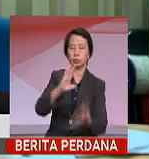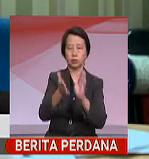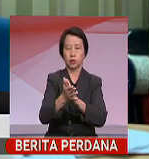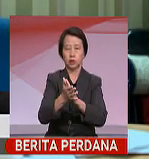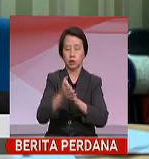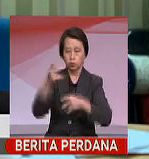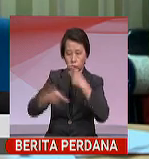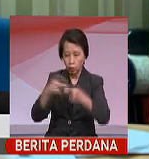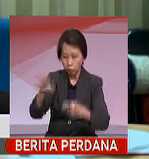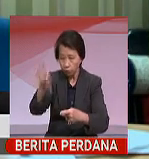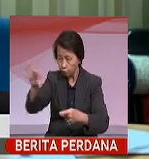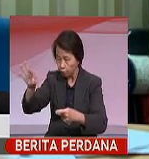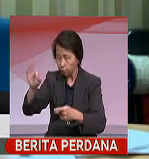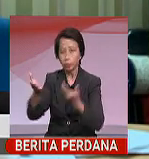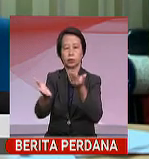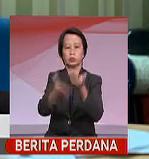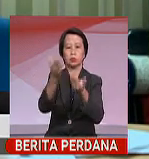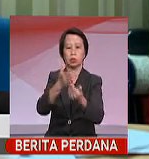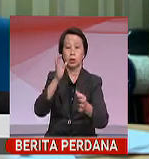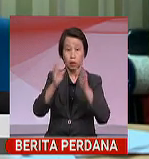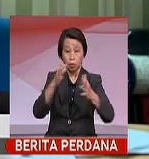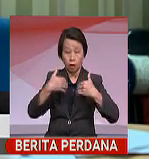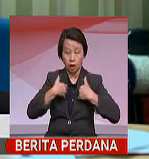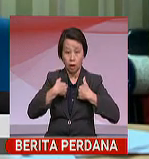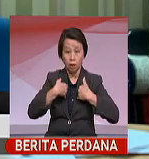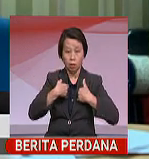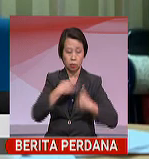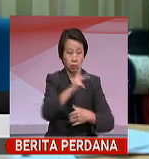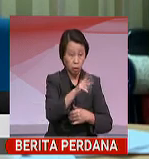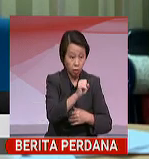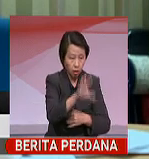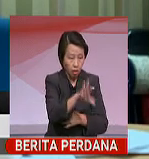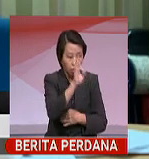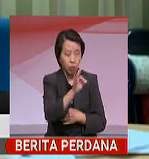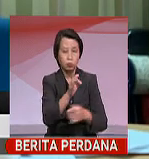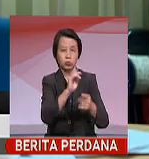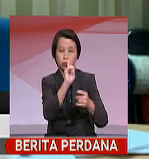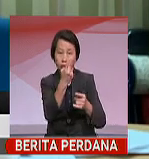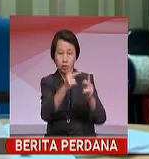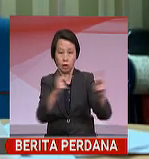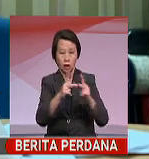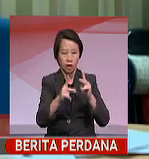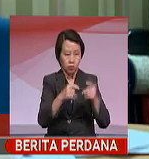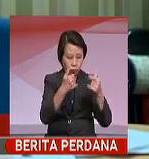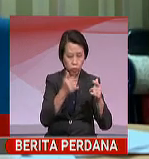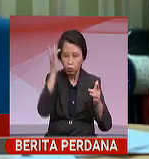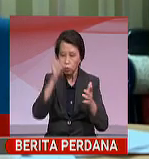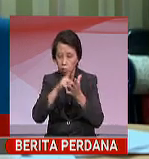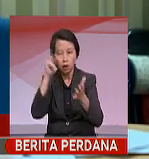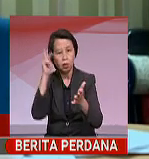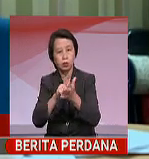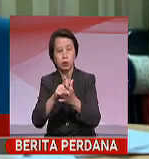tracing itu akan menjadi lebih efisien. Sekiranya ada satu kes indeks di satu kawasan, kita boleh detect, kita boleh kenal